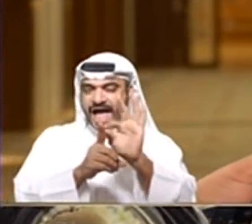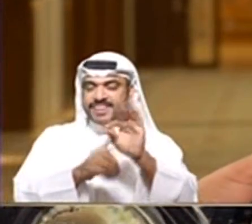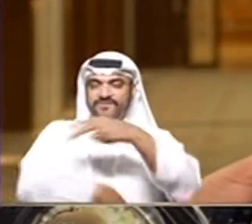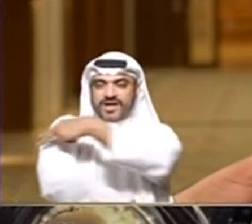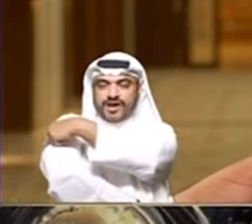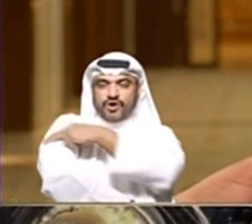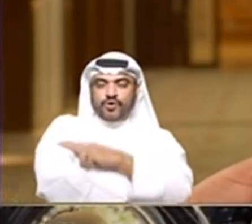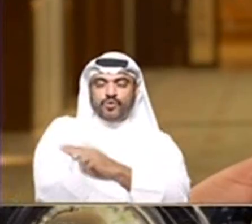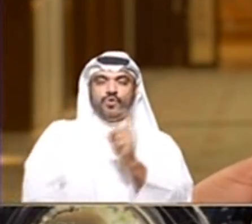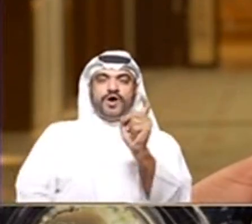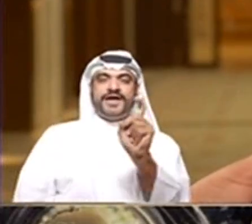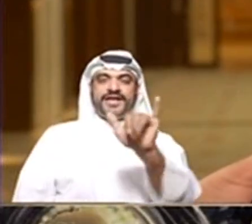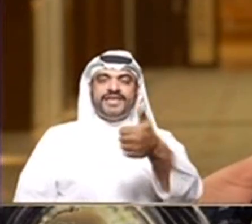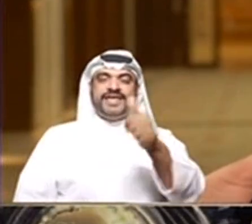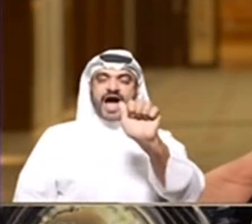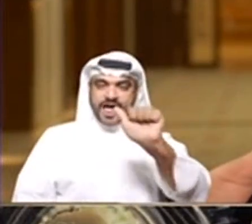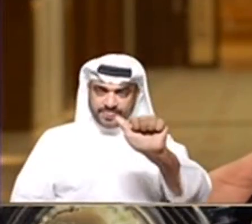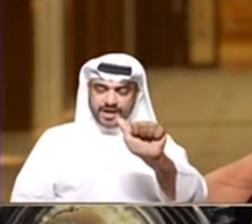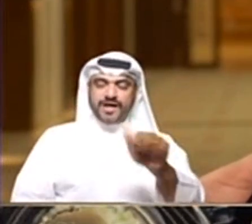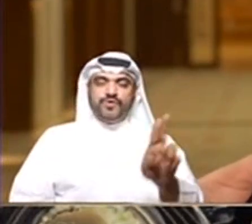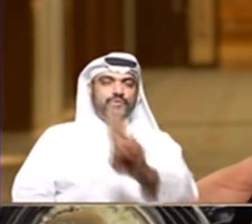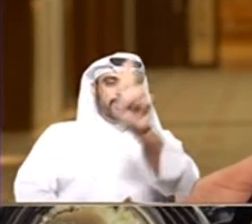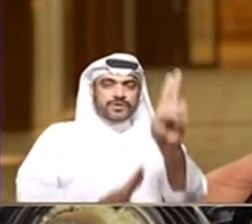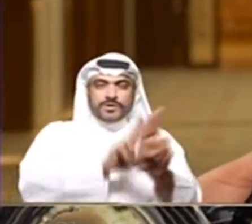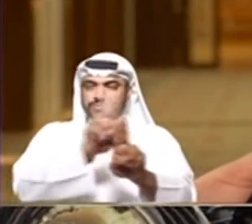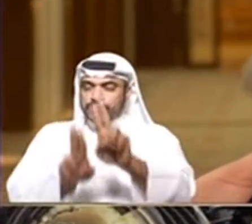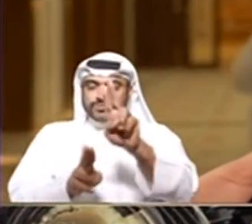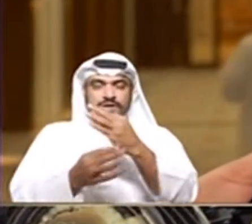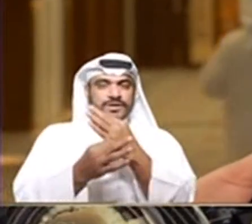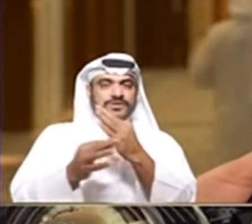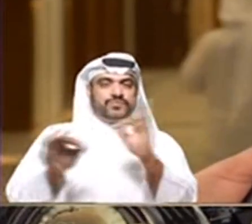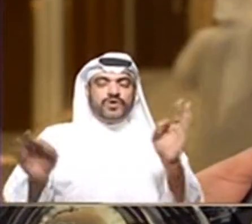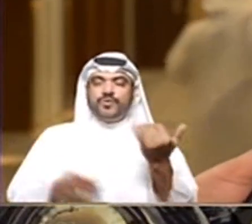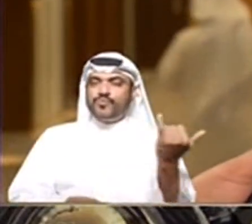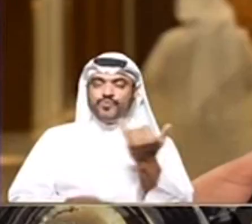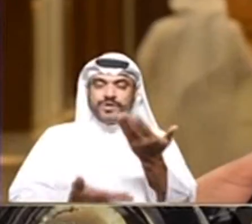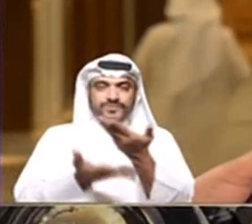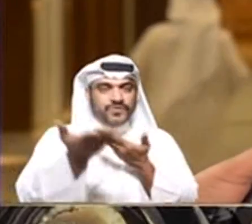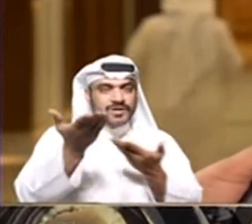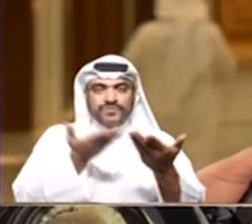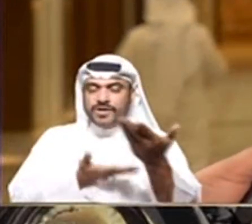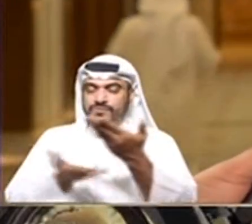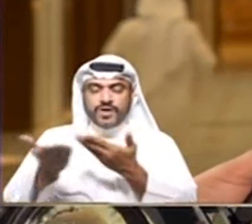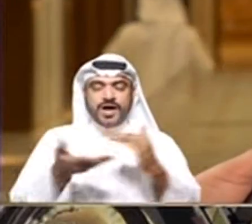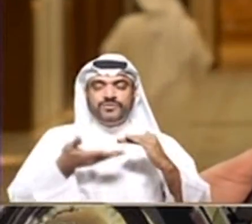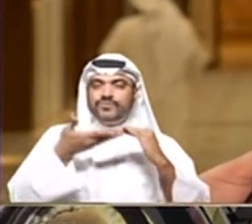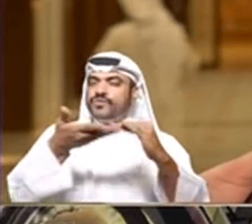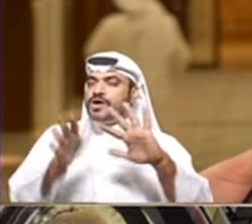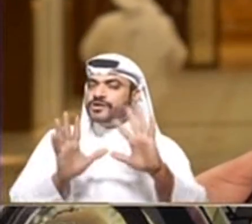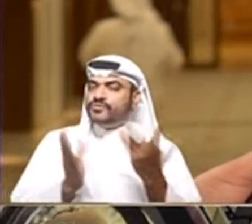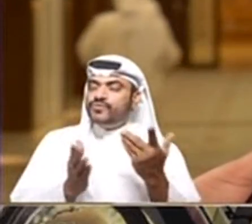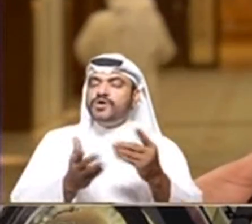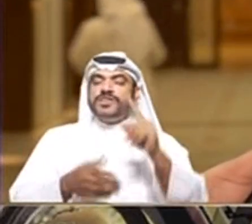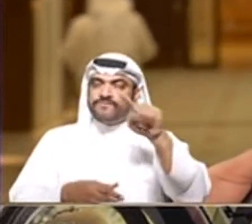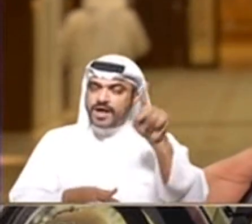و أيضا الاستجوابات بصفة عامة هي وسيلة وليست غاية. إن